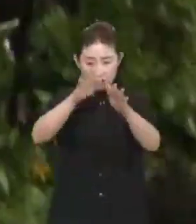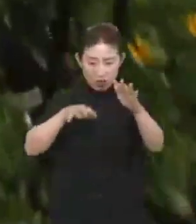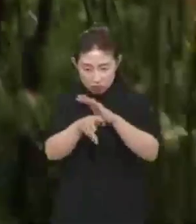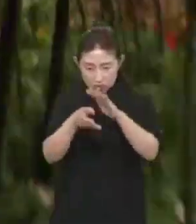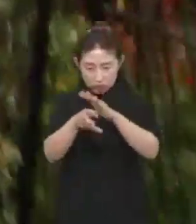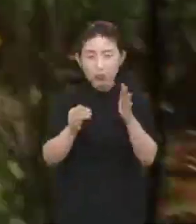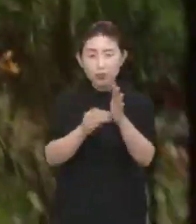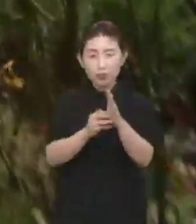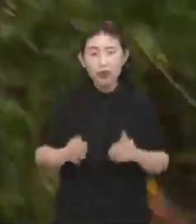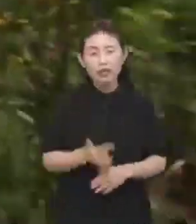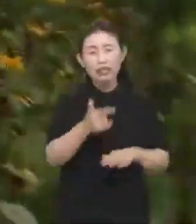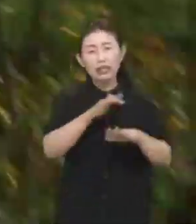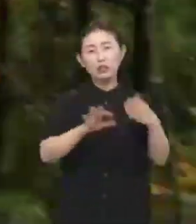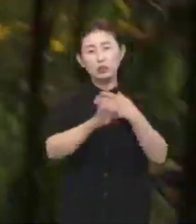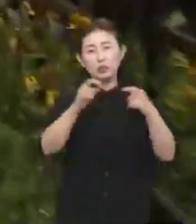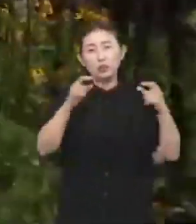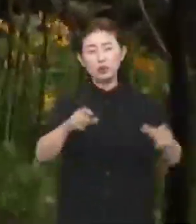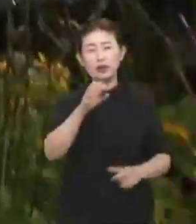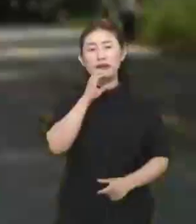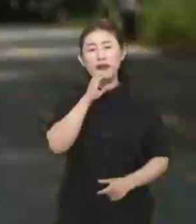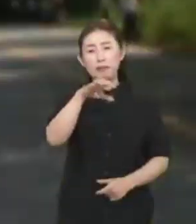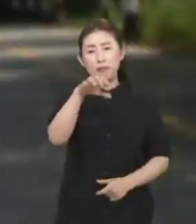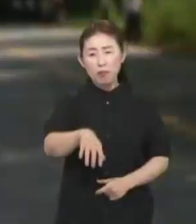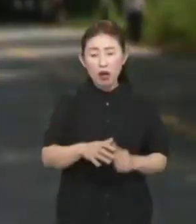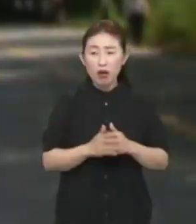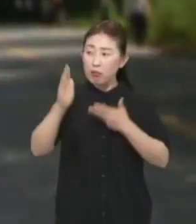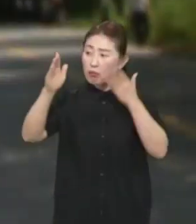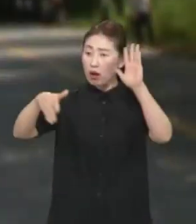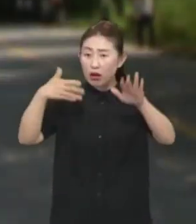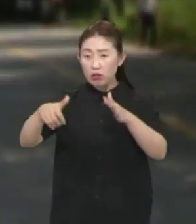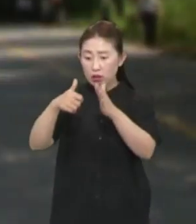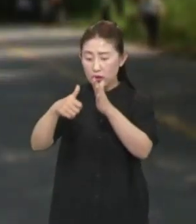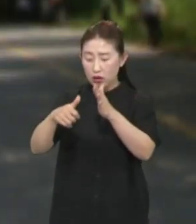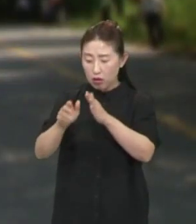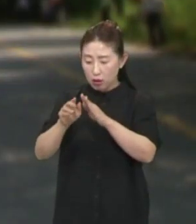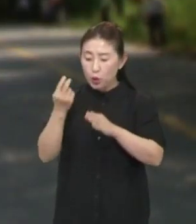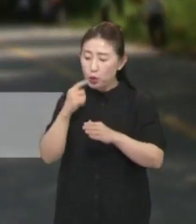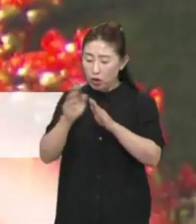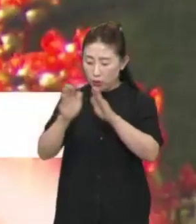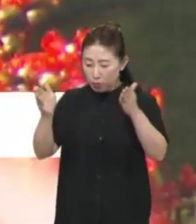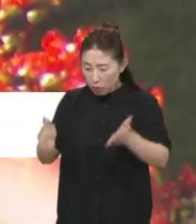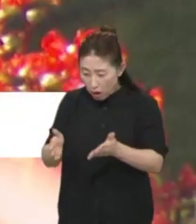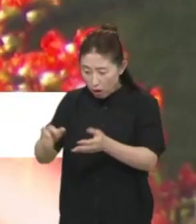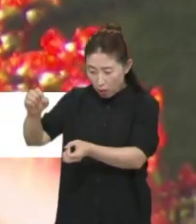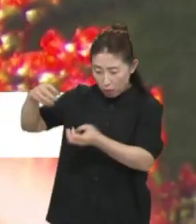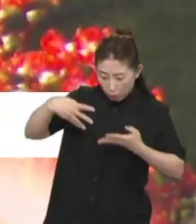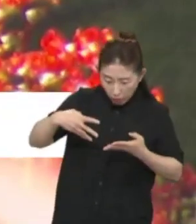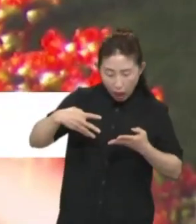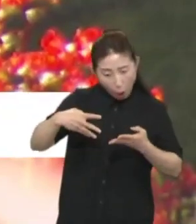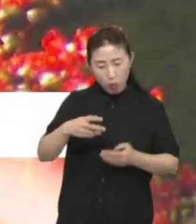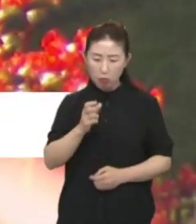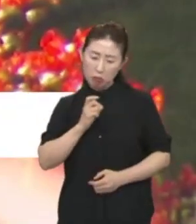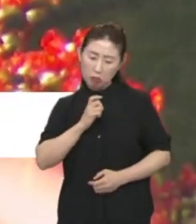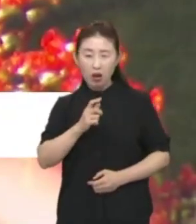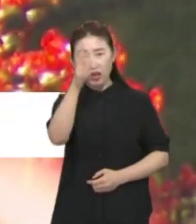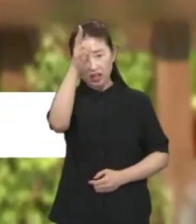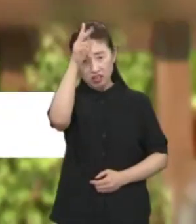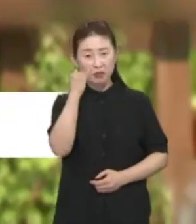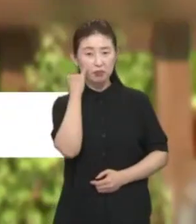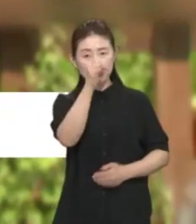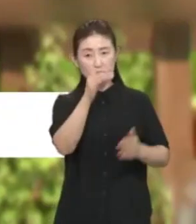들어갑니다. 대전 동구의 한 카페에서 말레이시아에서 온 수상한 노란색 우편물이 있다는 신고가 경찰에 접수돼